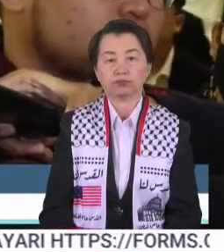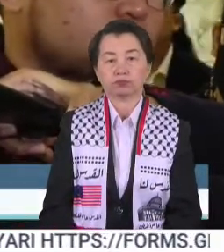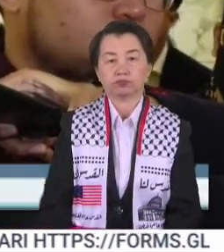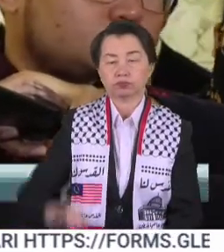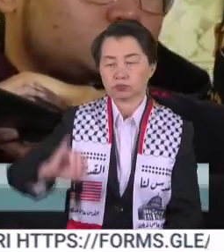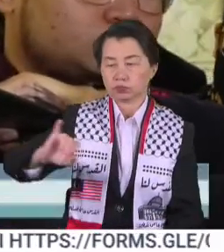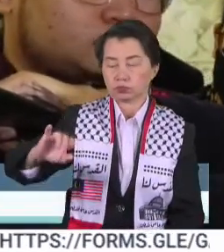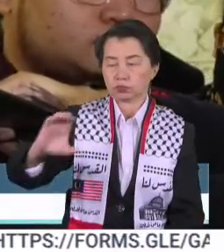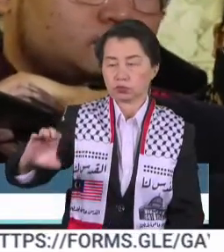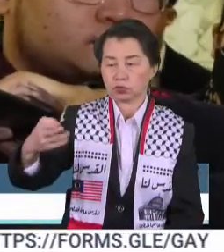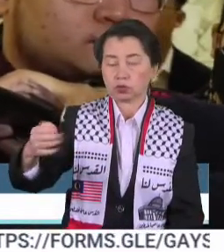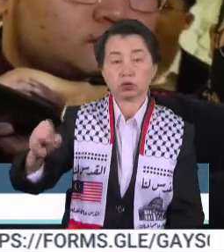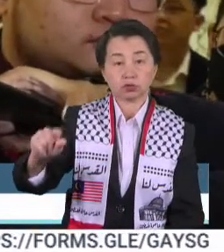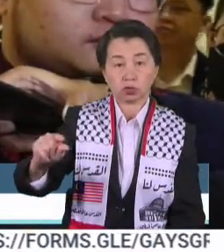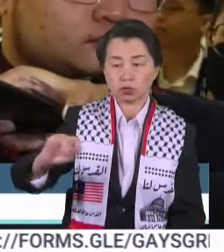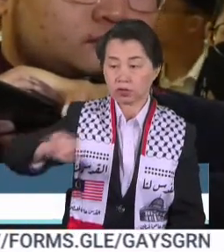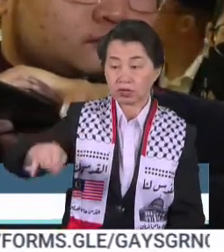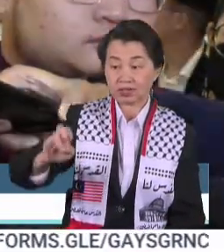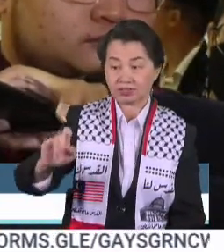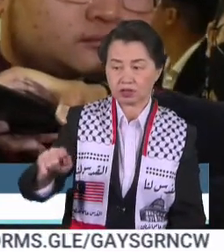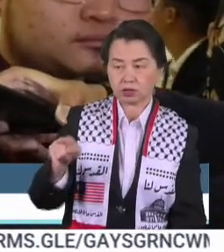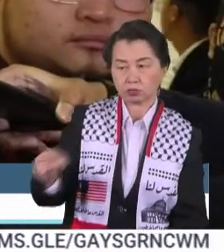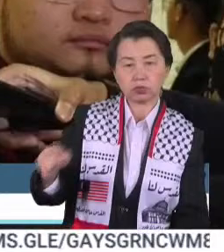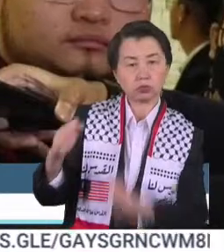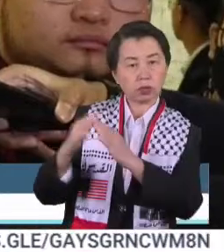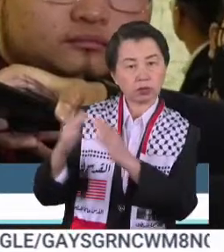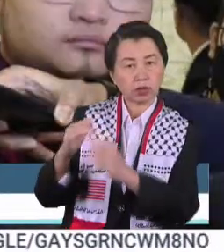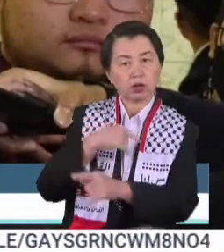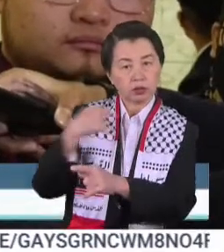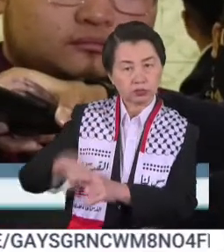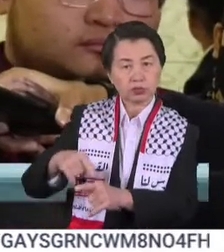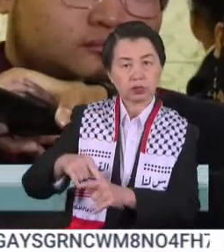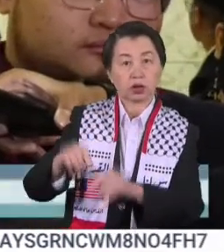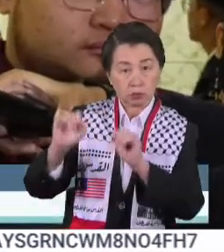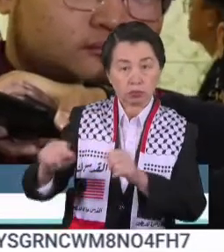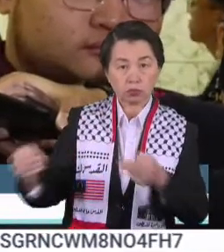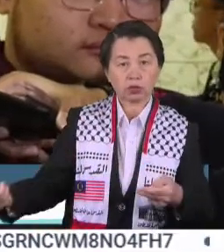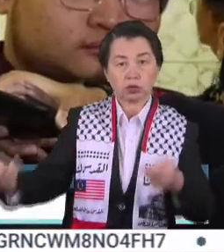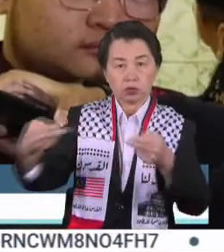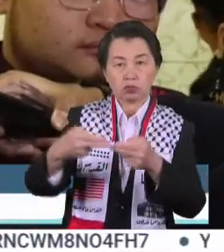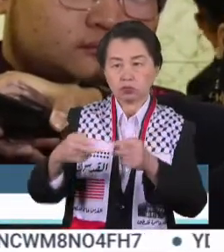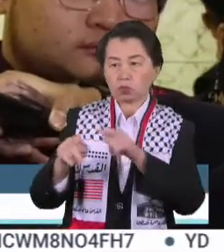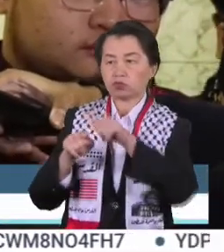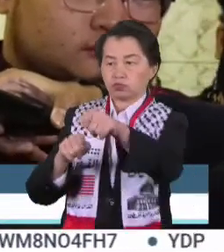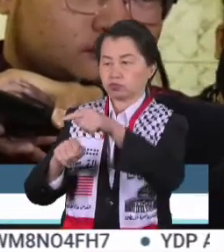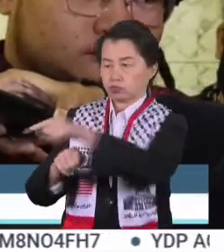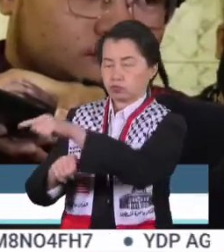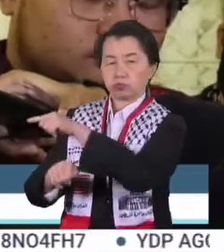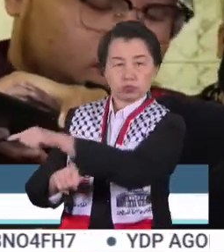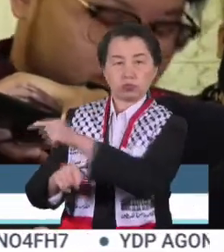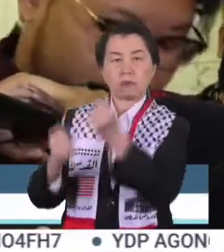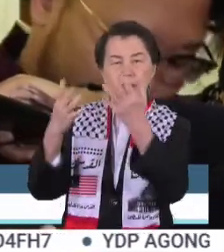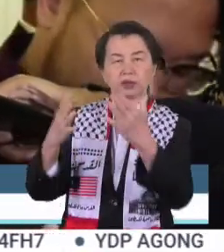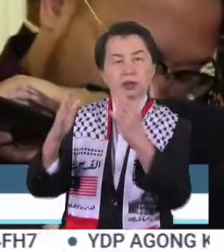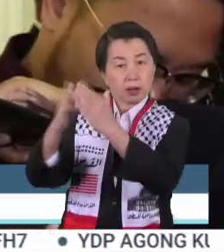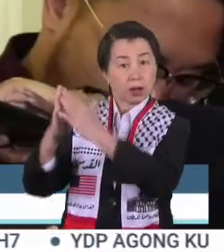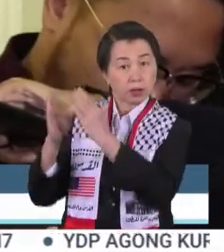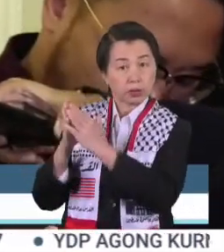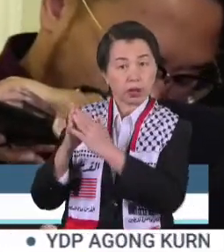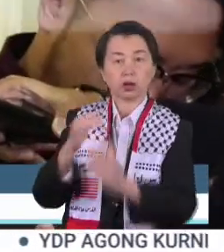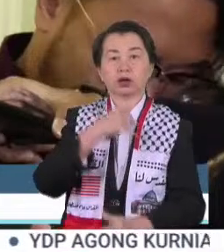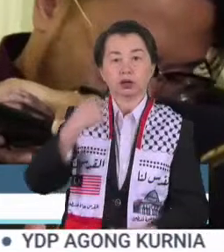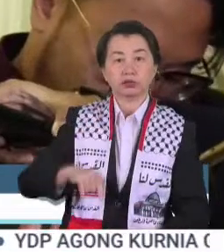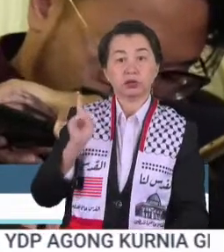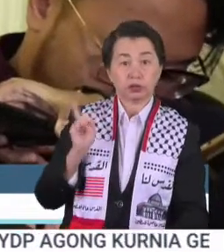Chongqing ini merupakan satu pusat yang boleh menghubungkan berpuluh bandaraya di negara China.